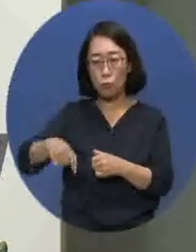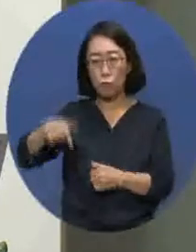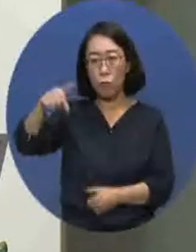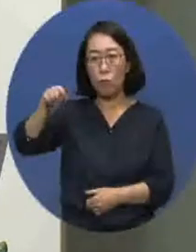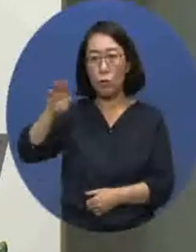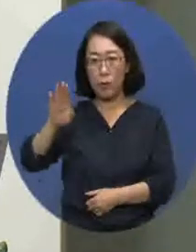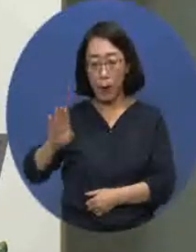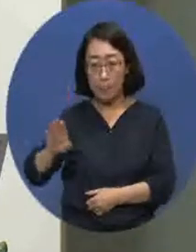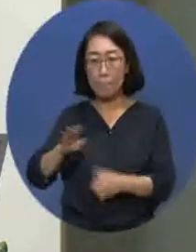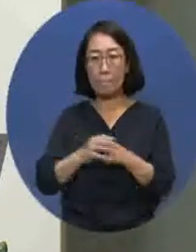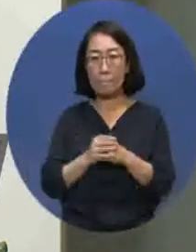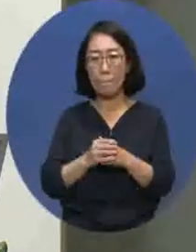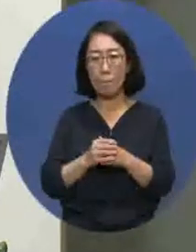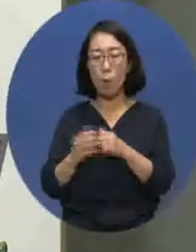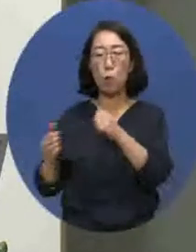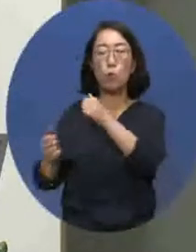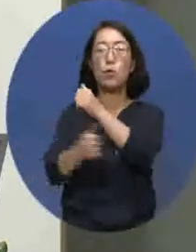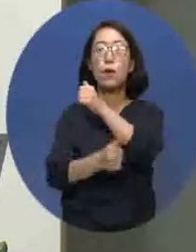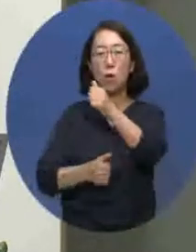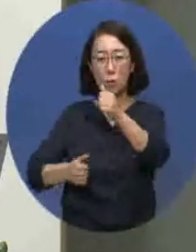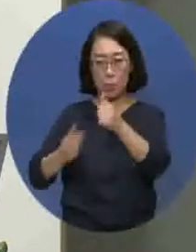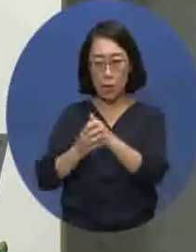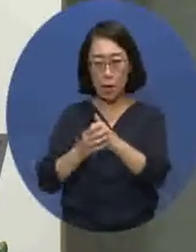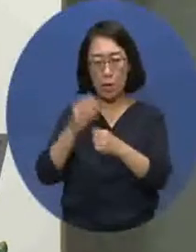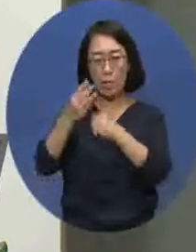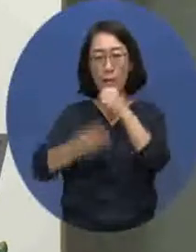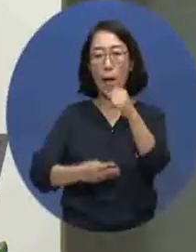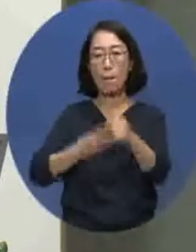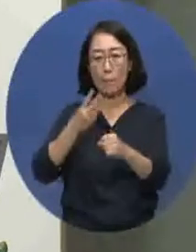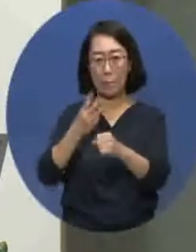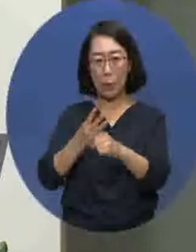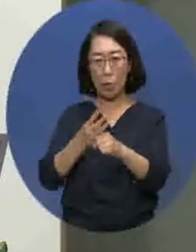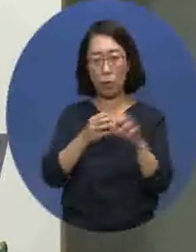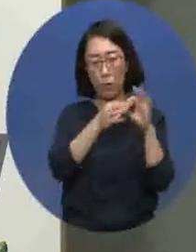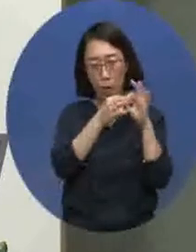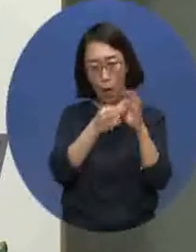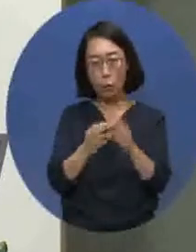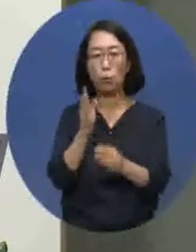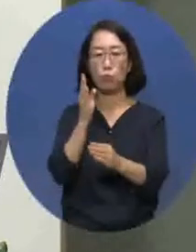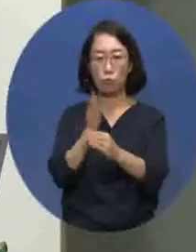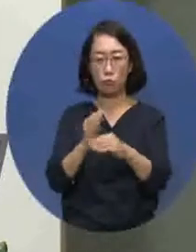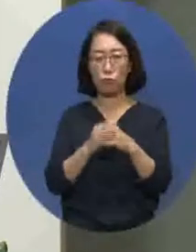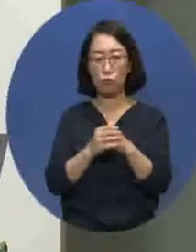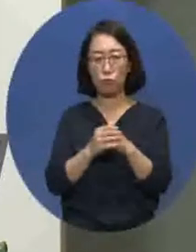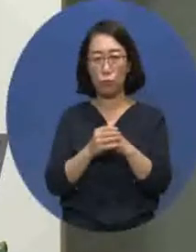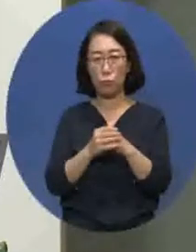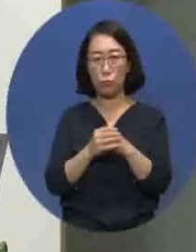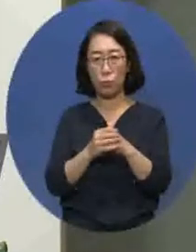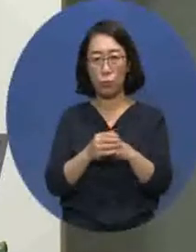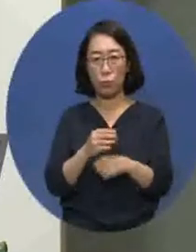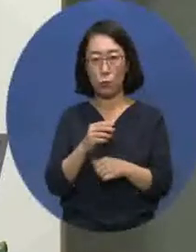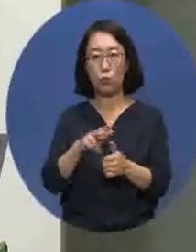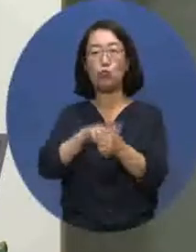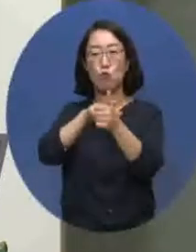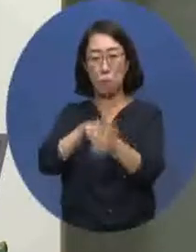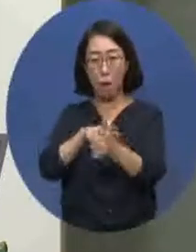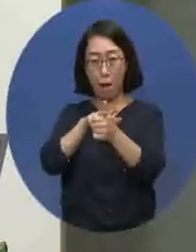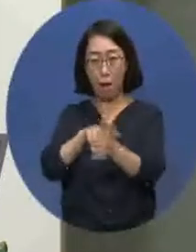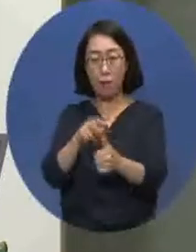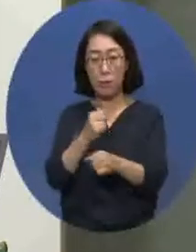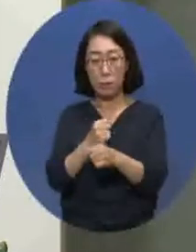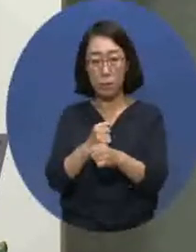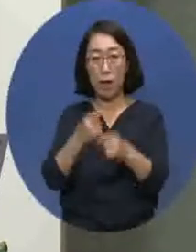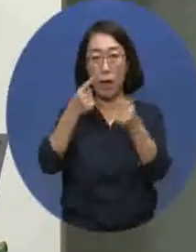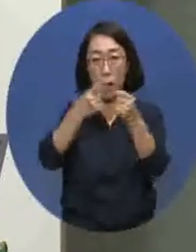지구당 위원장을 3년째 맞고 계시면서 출 말하셨다 날이에요 4 그런